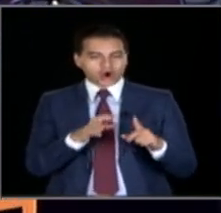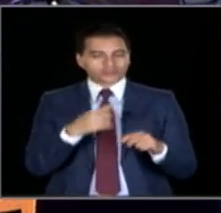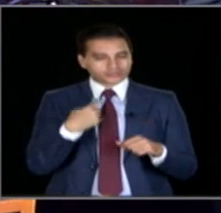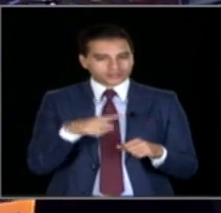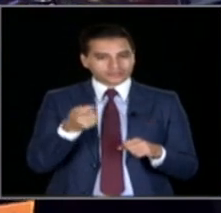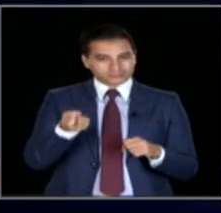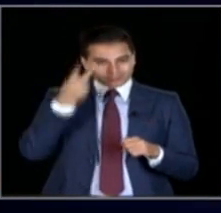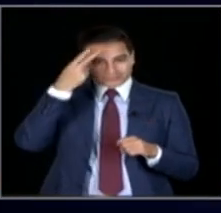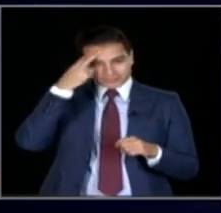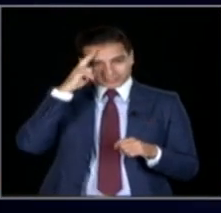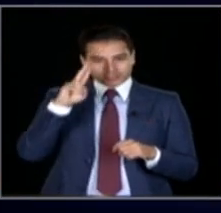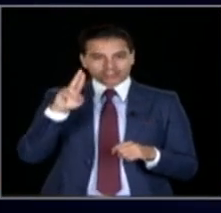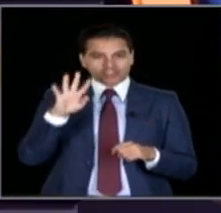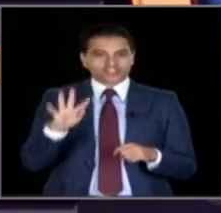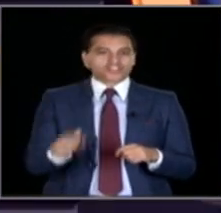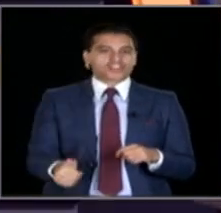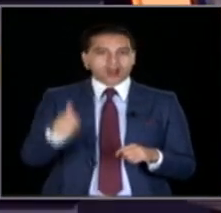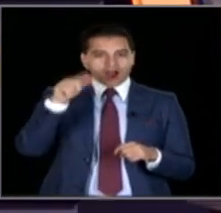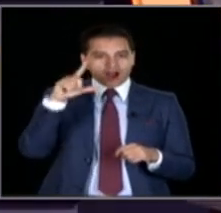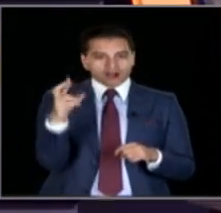اخترعه تشارلز ريختر سنة